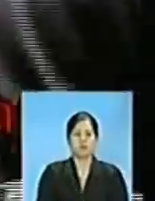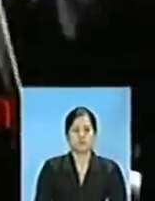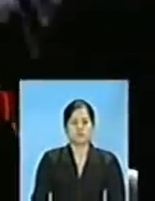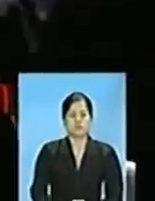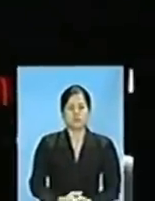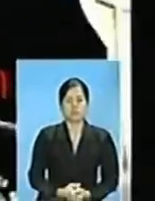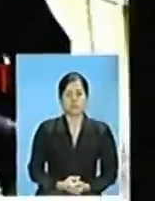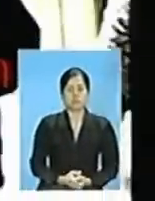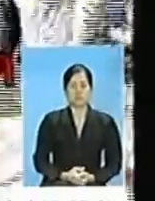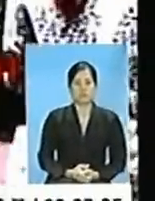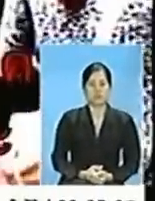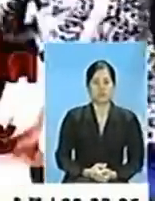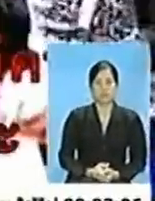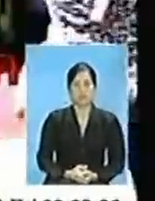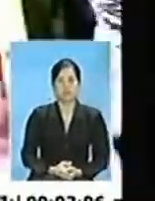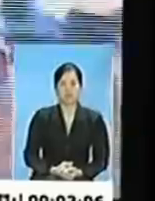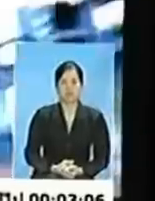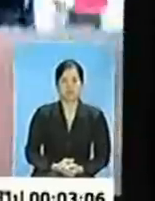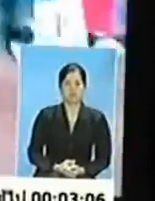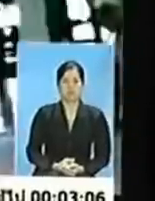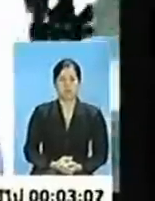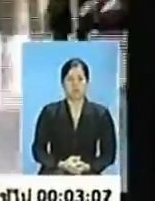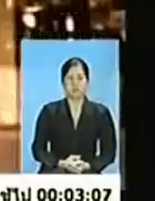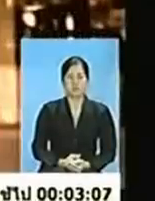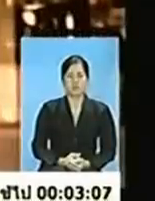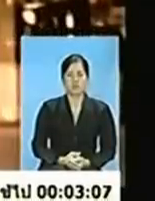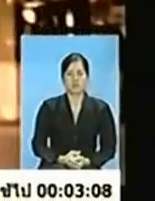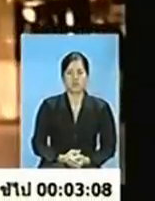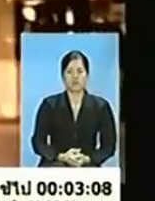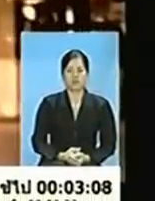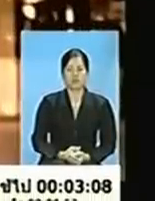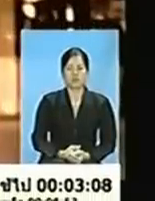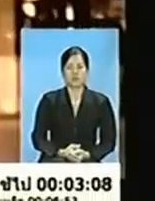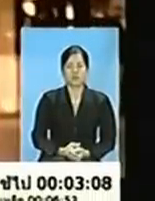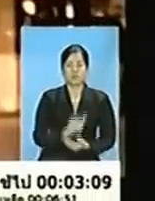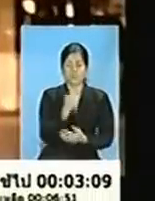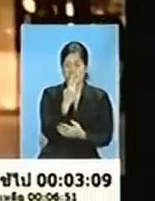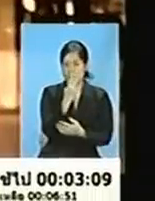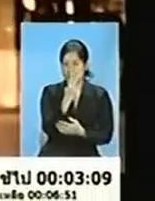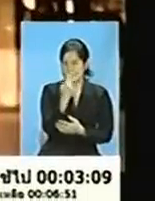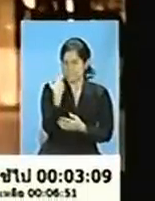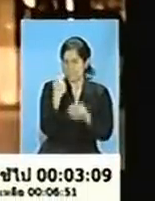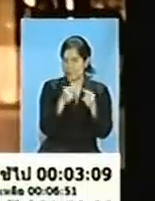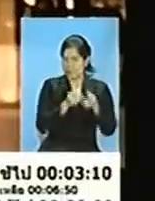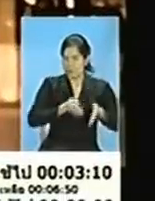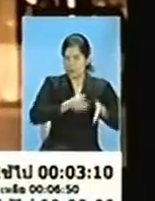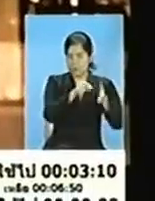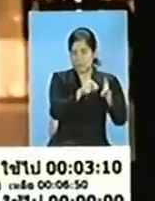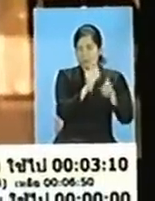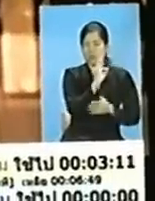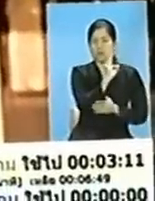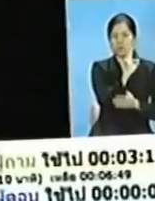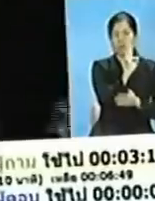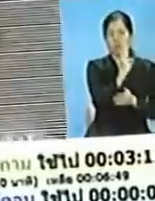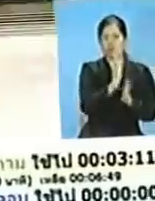ท่านั้นช่อง6ช่องเดียวแล้วเที่ยวนี้ดูสิครับไปช่อง6แล้วเป็นยังไง